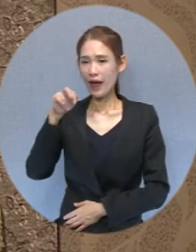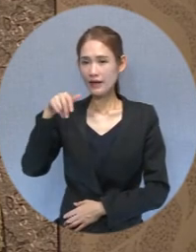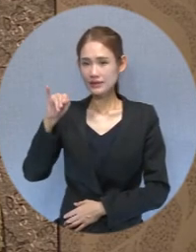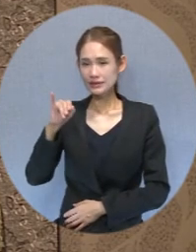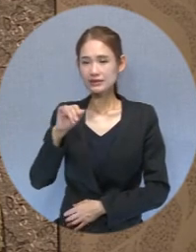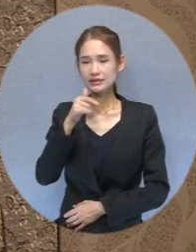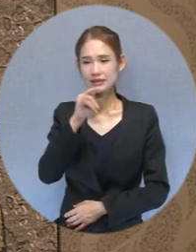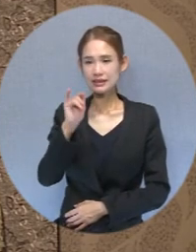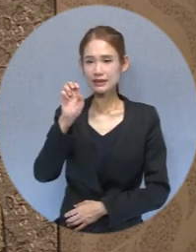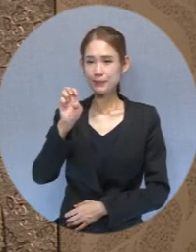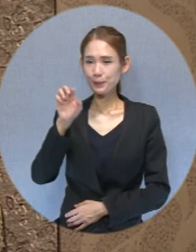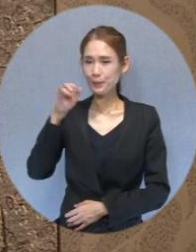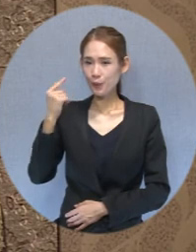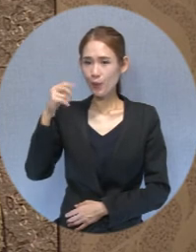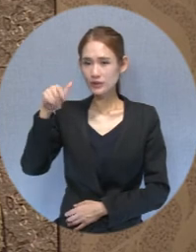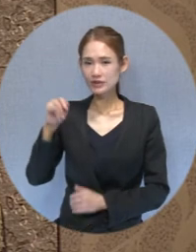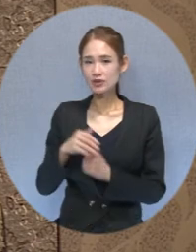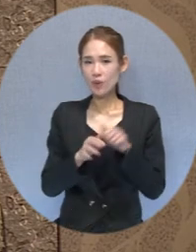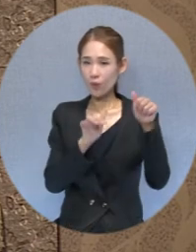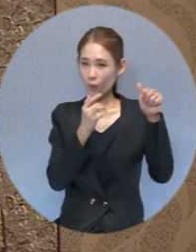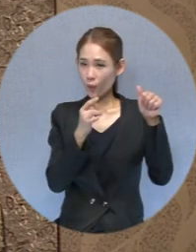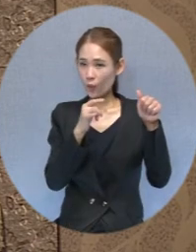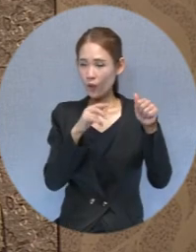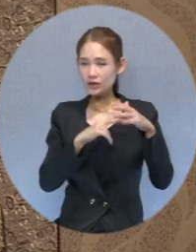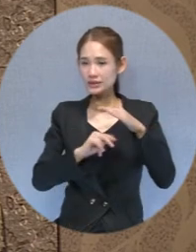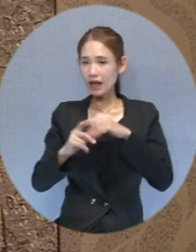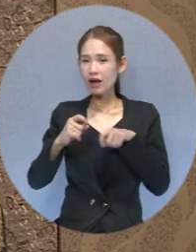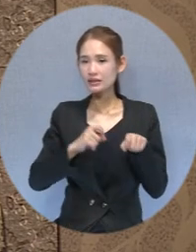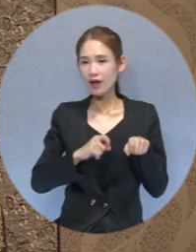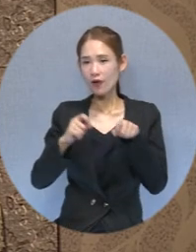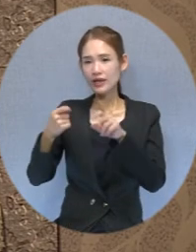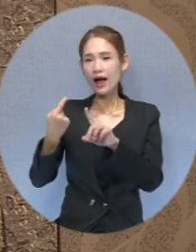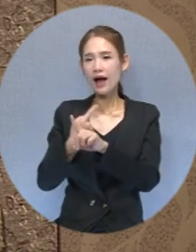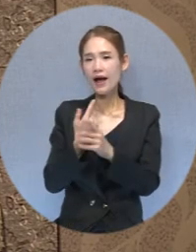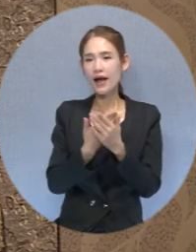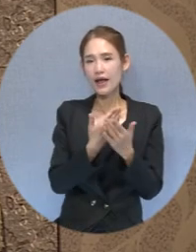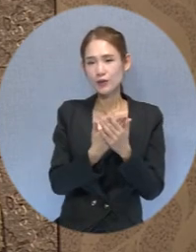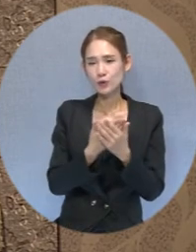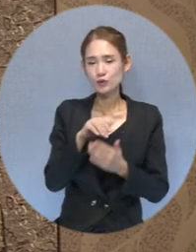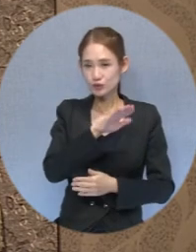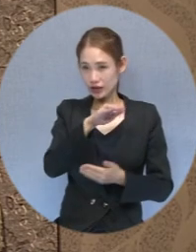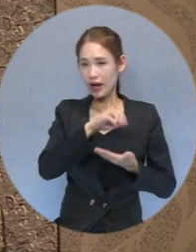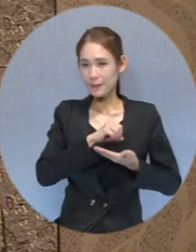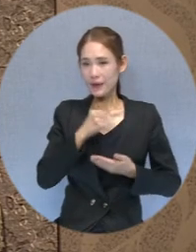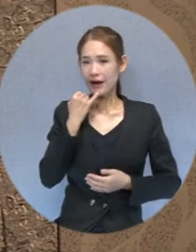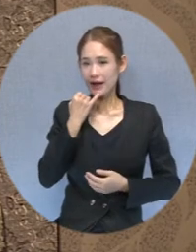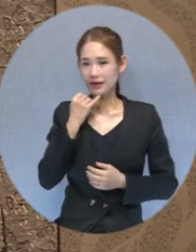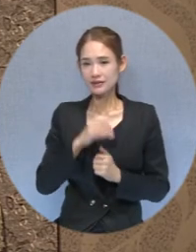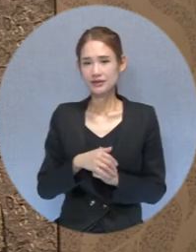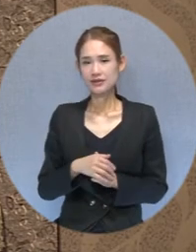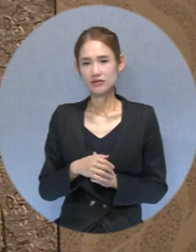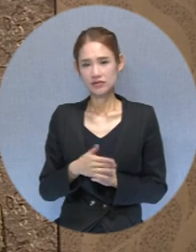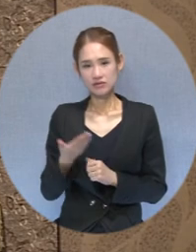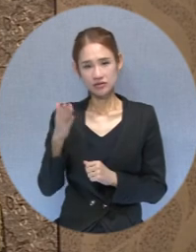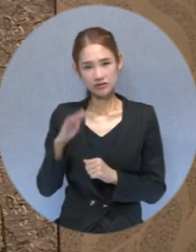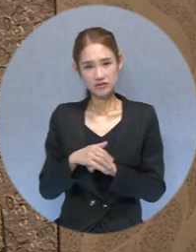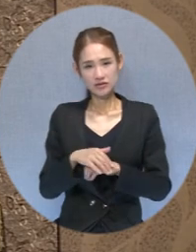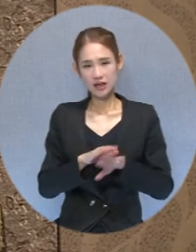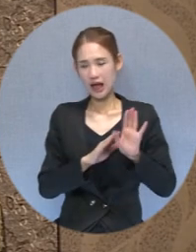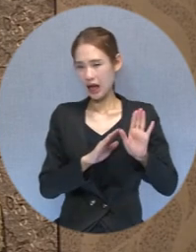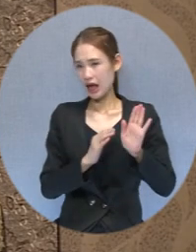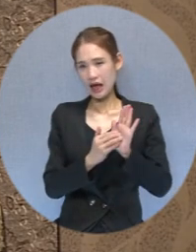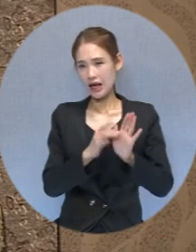고양시나 김포시에서는 우리 5호선을 우리까지 연장을 해줘. 그럼 우리가 차량기지 받을게. 근데 어떤 곳은 차량기지는 못